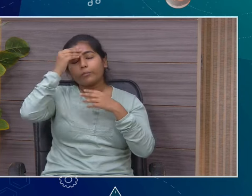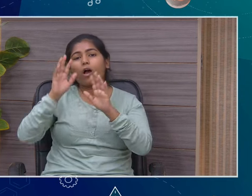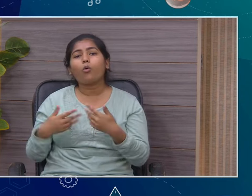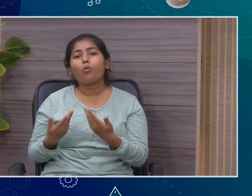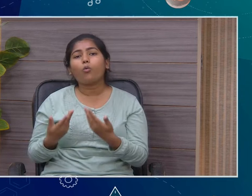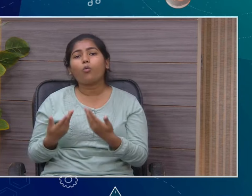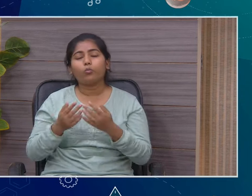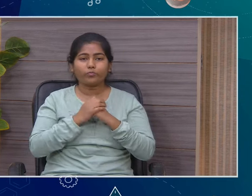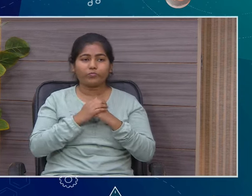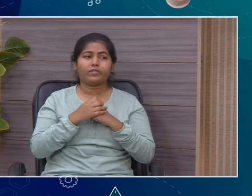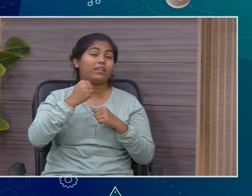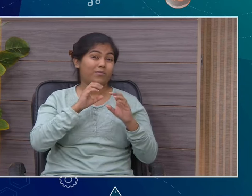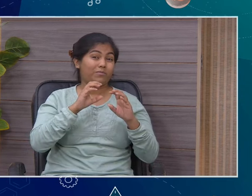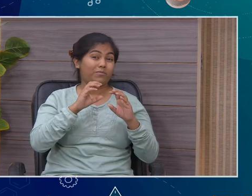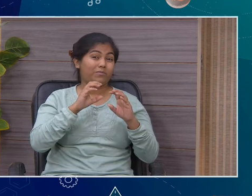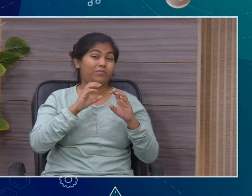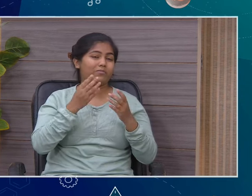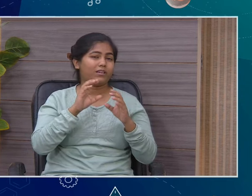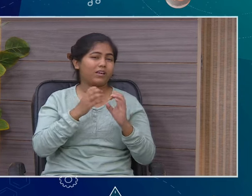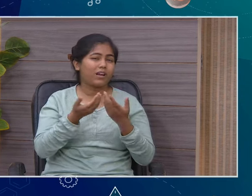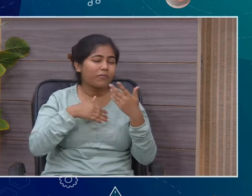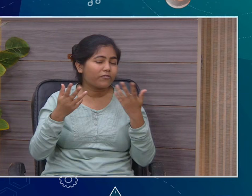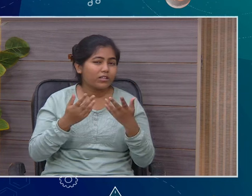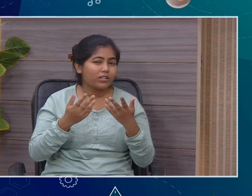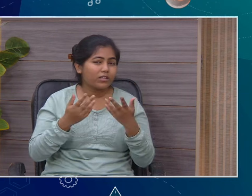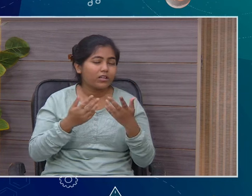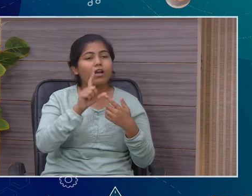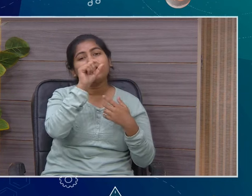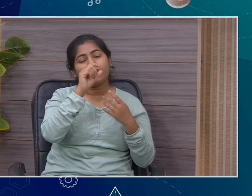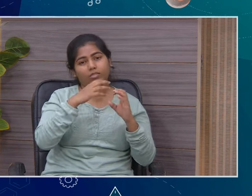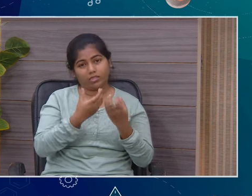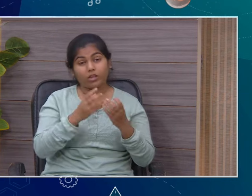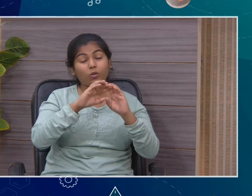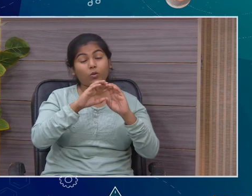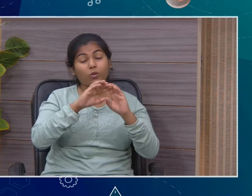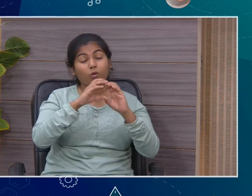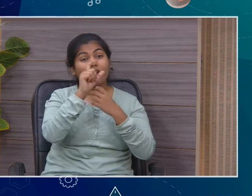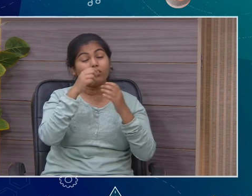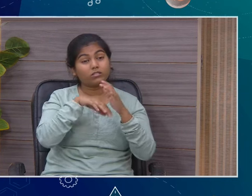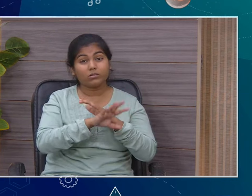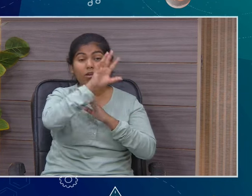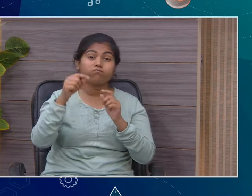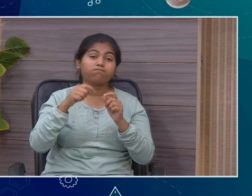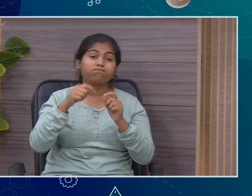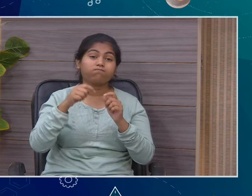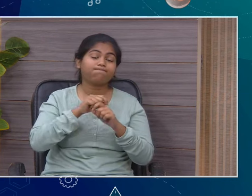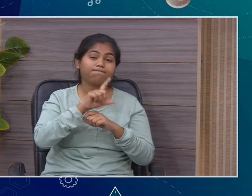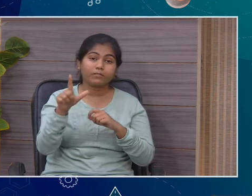ओके, देखिए हम कौन सी कक्षा में पढ़ रहे हैं, हम पढ़ रहे हैं कक्षा 10 में, तो कक्षा 10 में ये पूरा टेबल बच्चों आपके लिए भी, आप इसको देखकर बिल्कुल